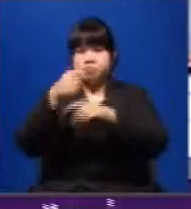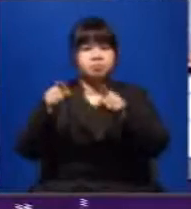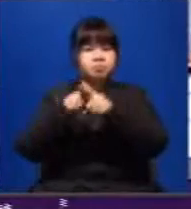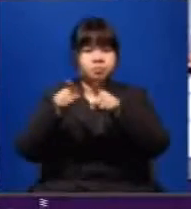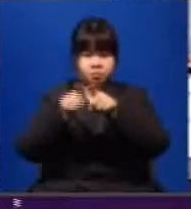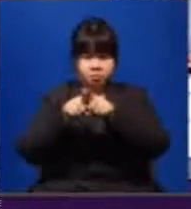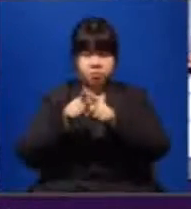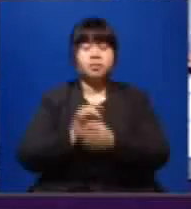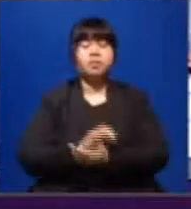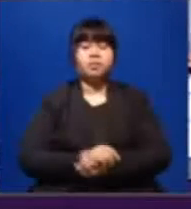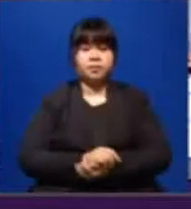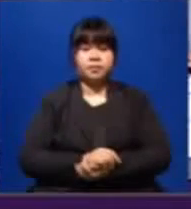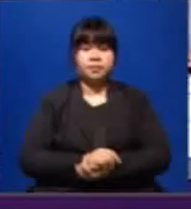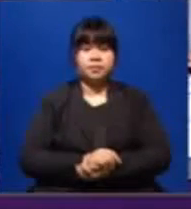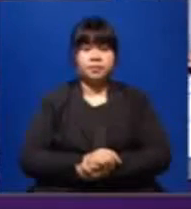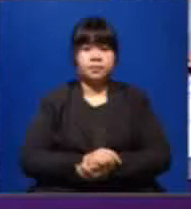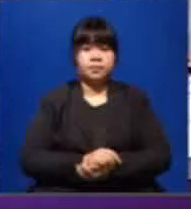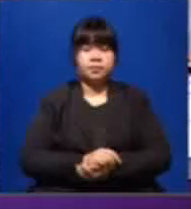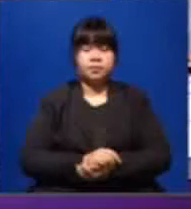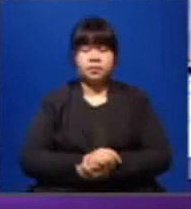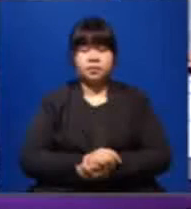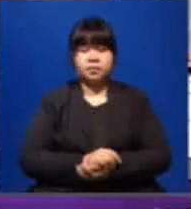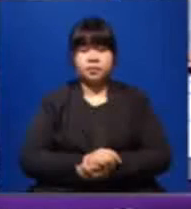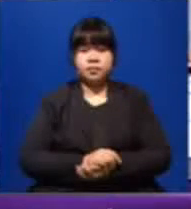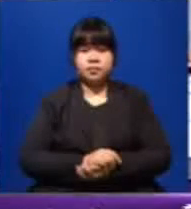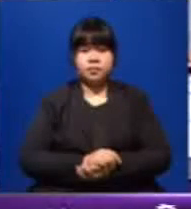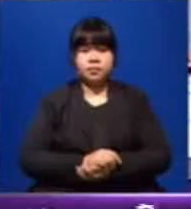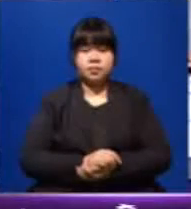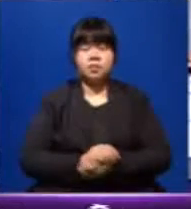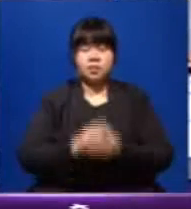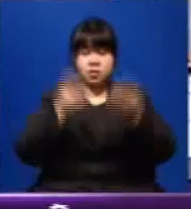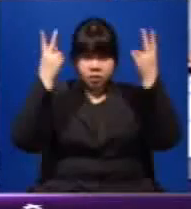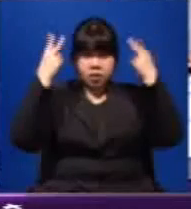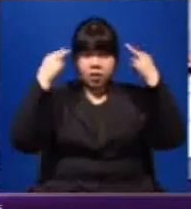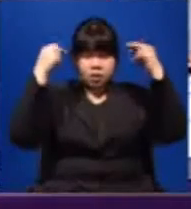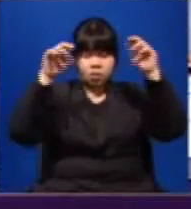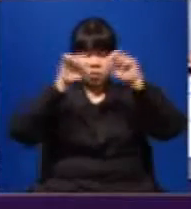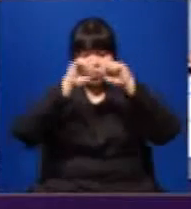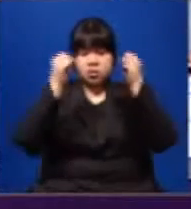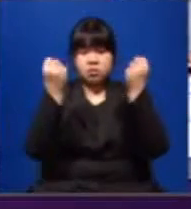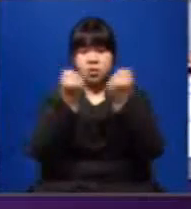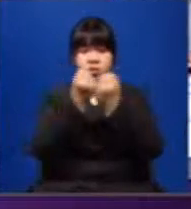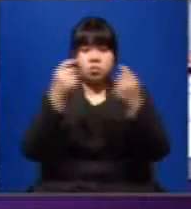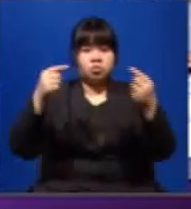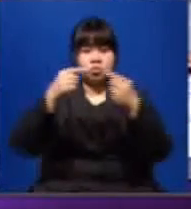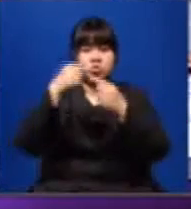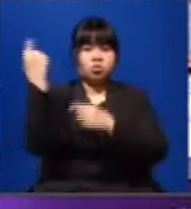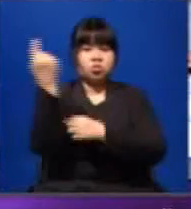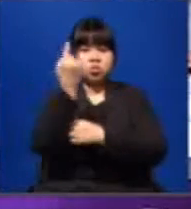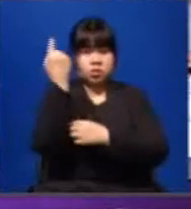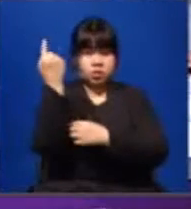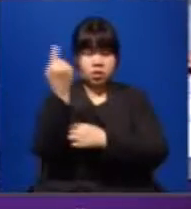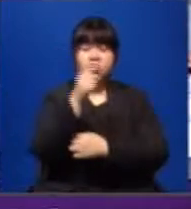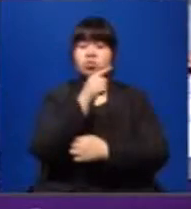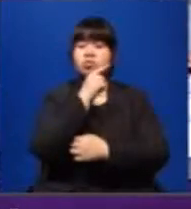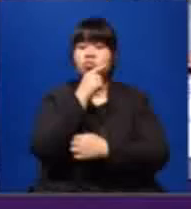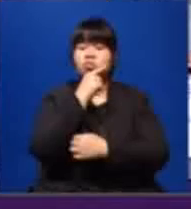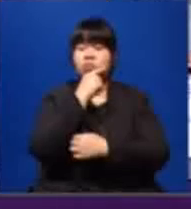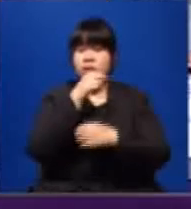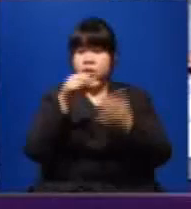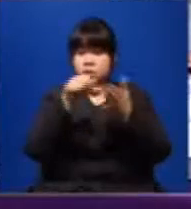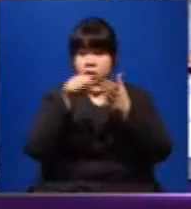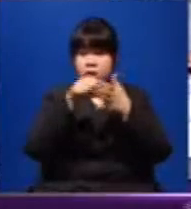นุมทางการเมืองเช่นเดียวกันค่ะมีมุมมองมาจากทางด้านของนายกสมาคมไทยธุรกิจการท่องเที่ยวนะคะที่มองว่าหากไม่เร่งจัด